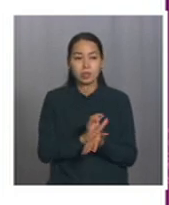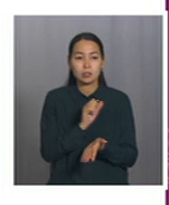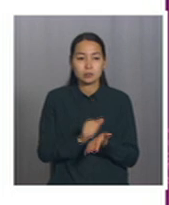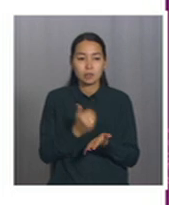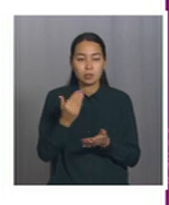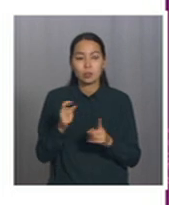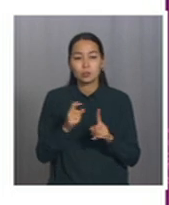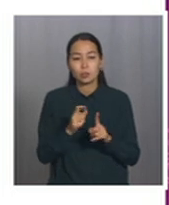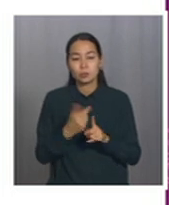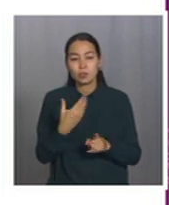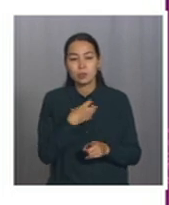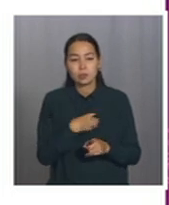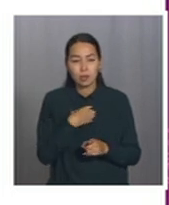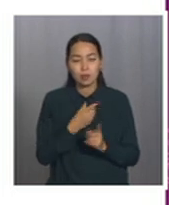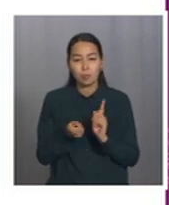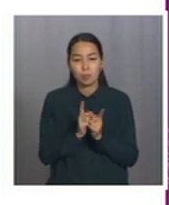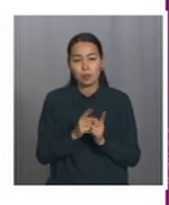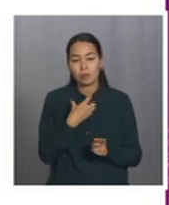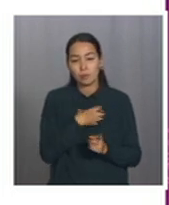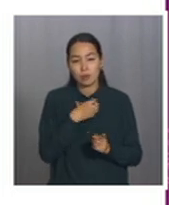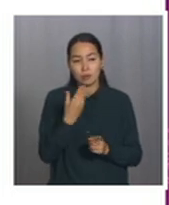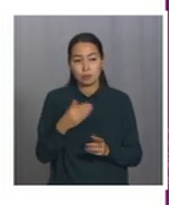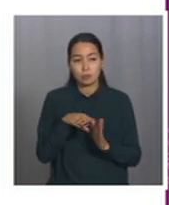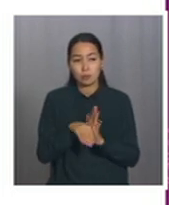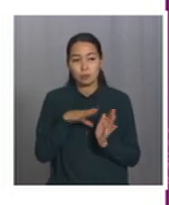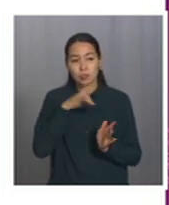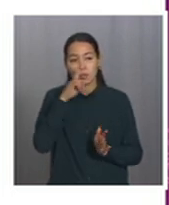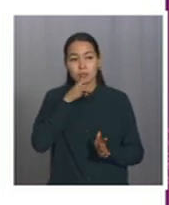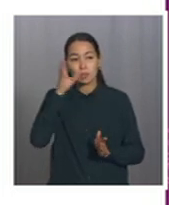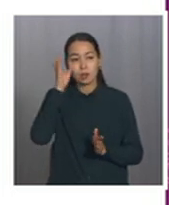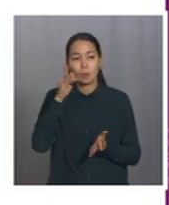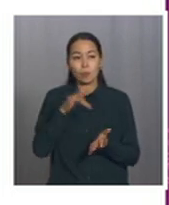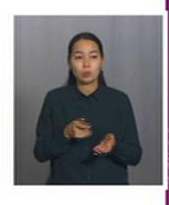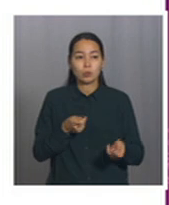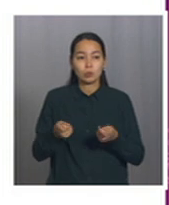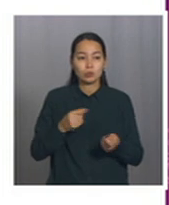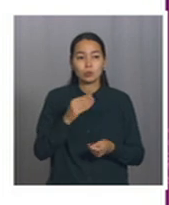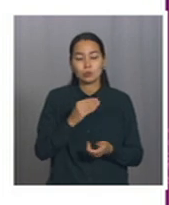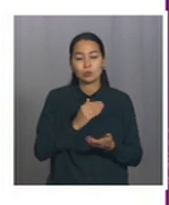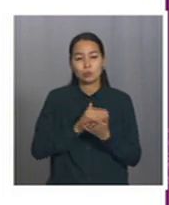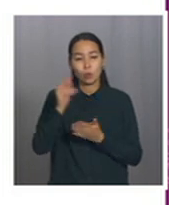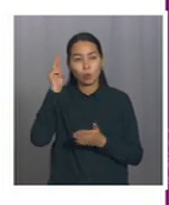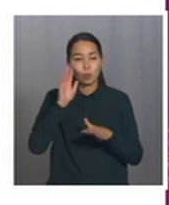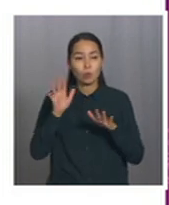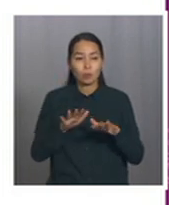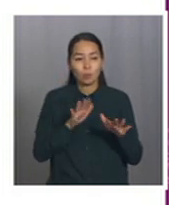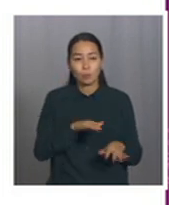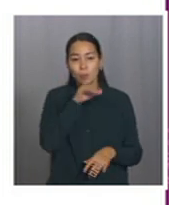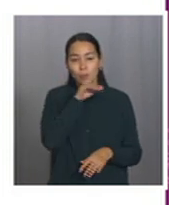терминологиясының негізін салушы, Қазақ академиялық орталығының төрағасы, жоғарғы оқу орындарының